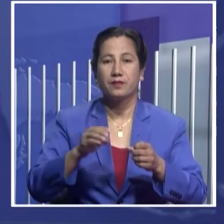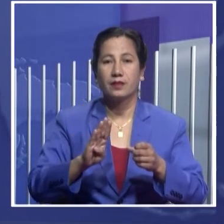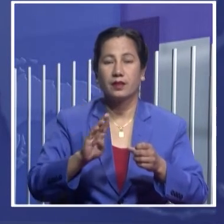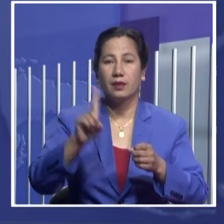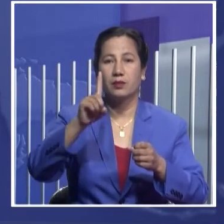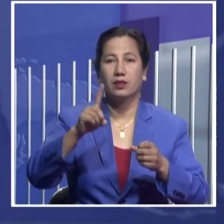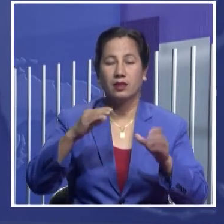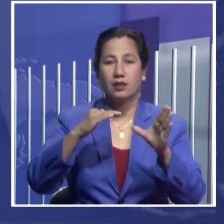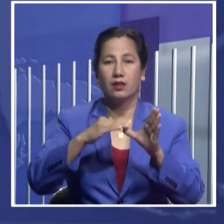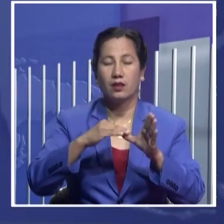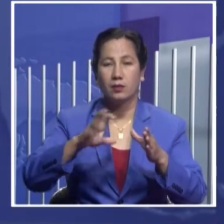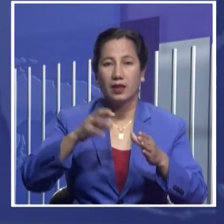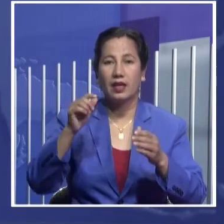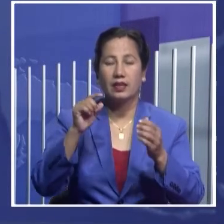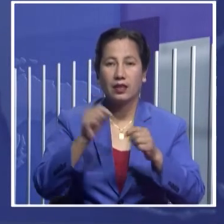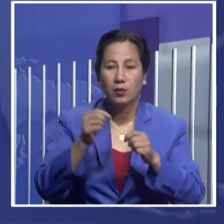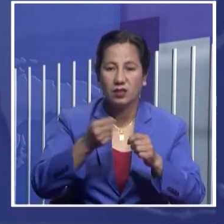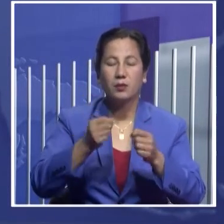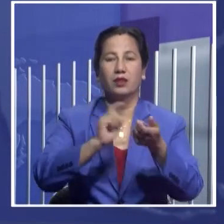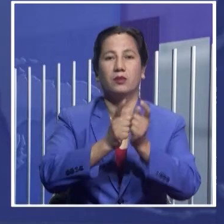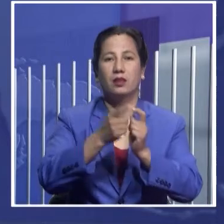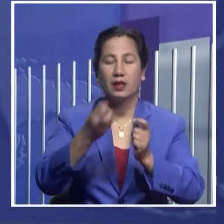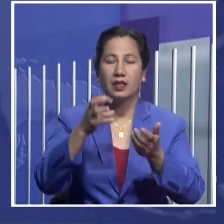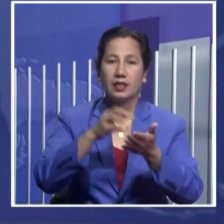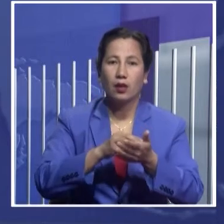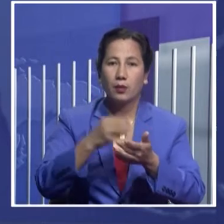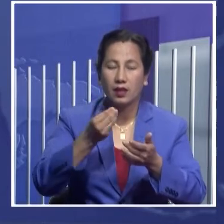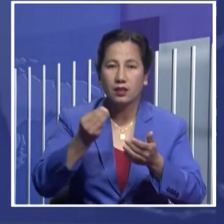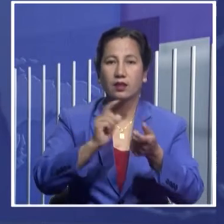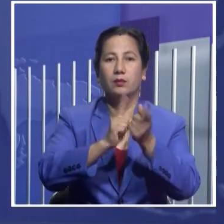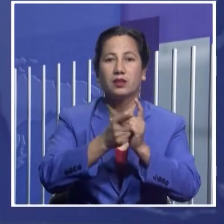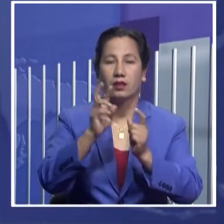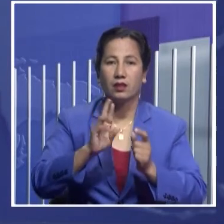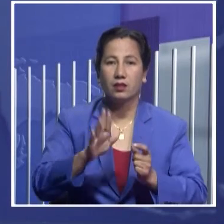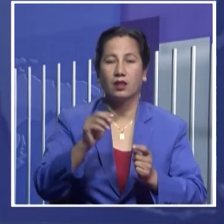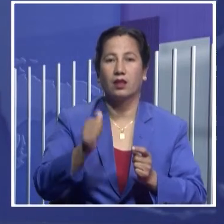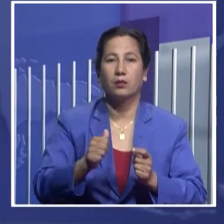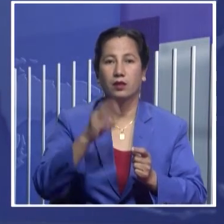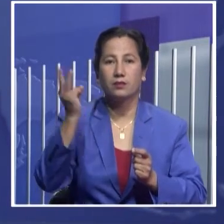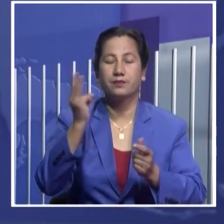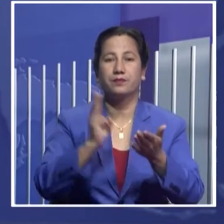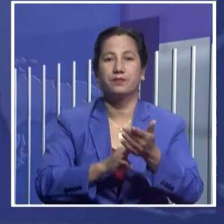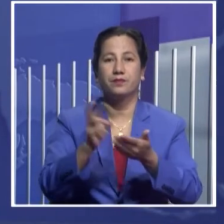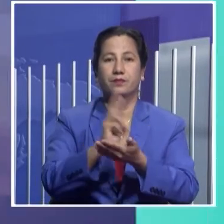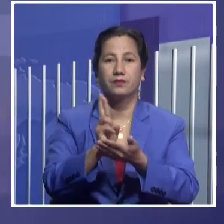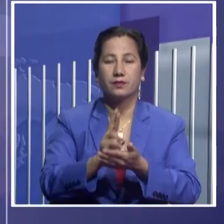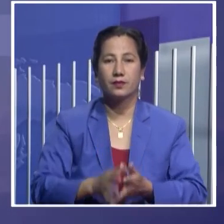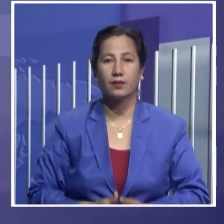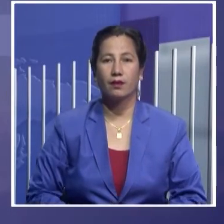पहाडी भूभागमा आंशिकदेखि सामान्य बदली रही बाँकी भूभागमा आंशिक बदली रहनेछ। अब मौसम सम्बन्धी थप